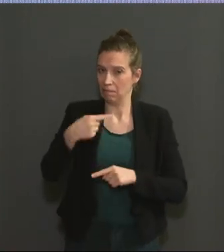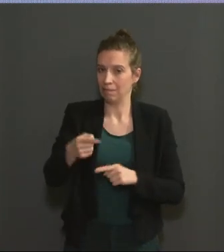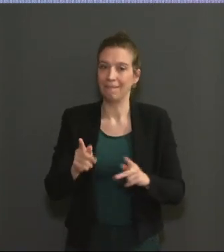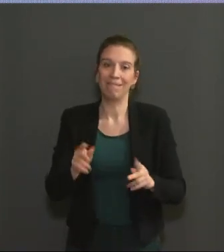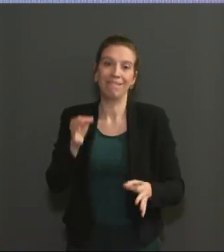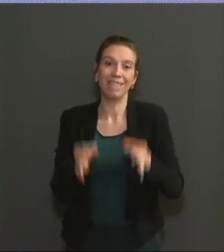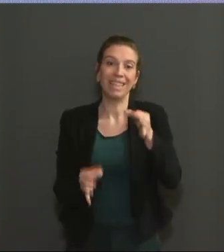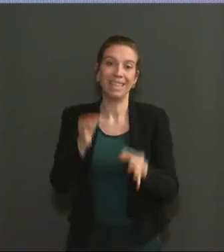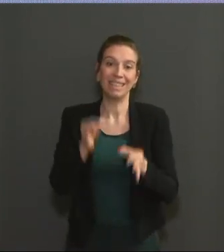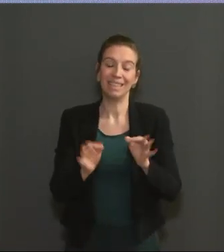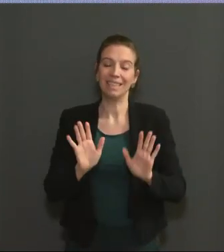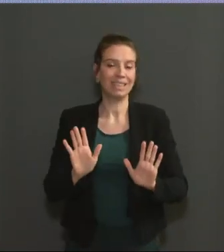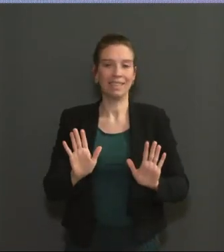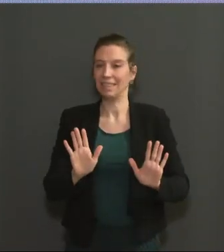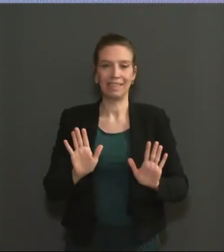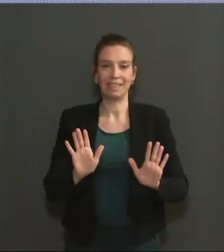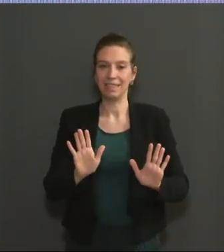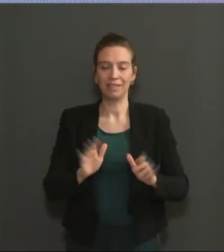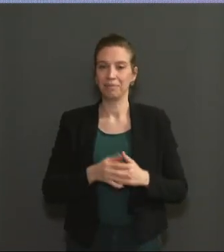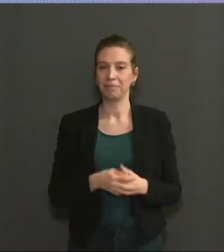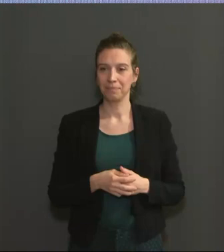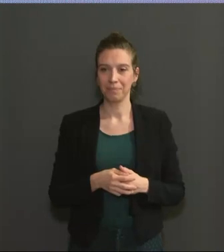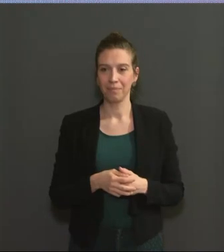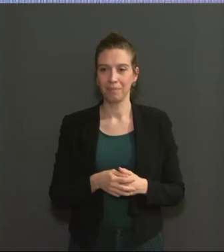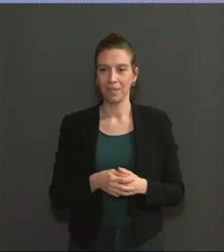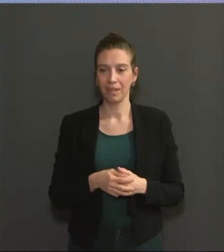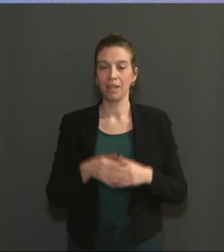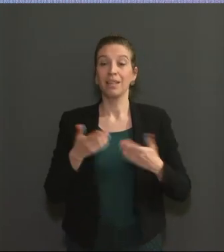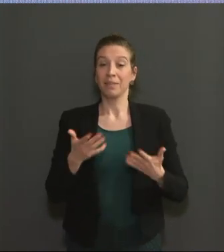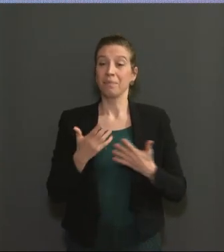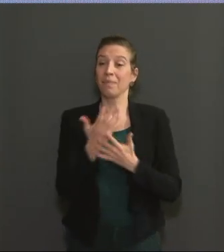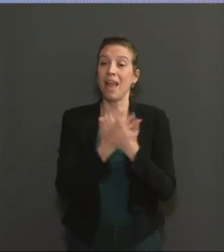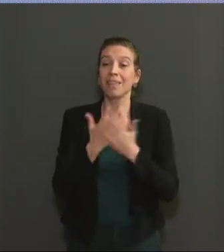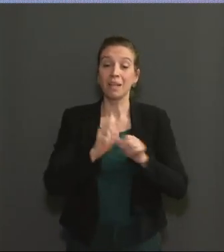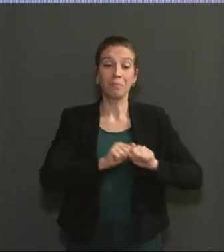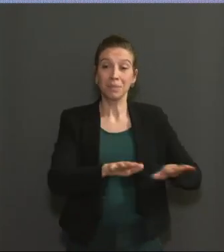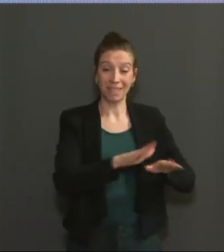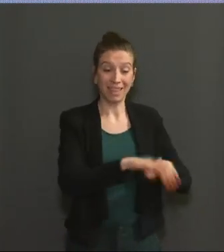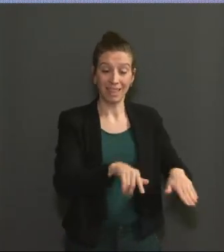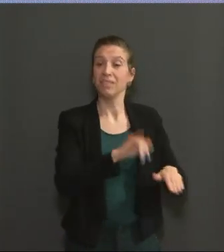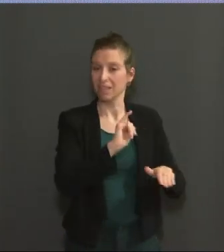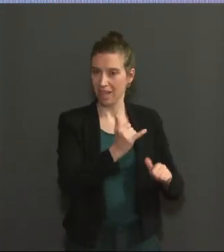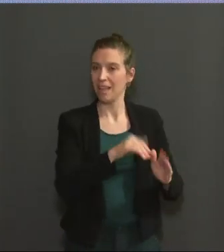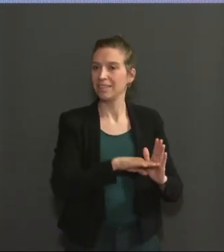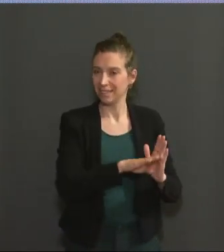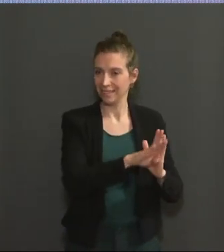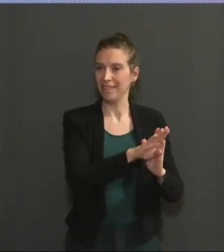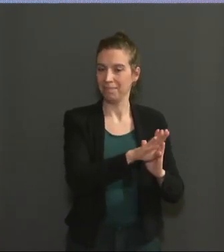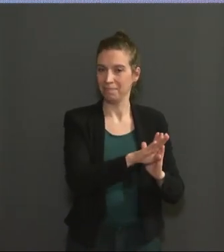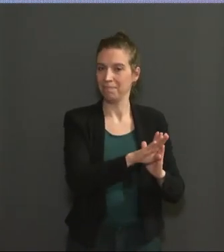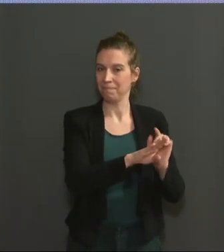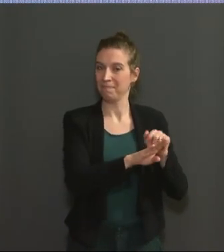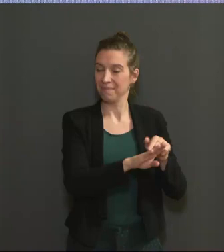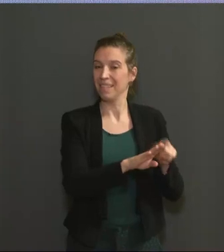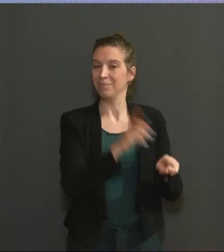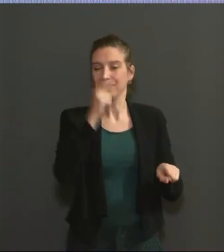vooruitzicht de toename van het aantal besmettingen bij kinderen toont ook het belang aan om de gepaste voorzorgsmaatregelen